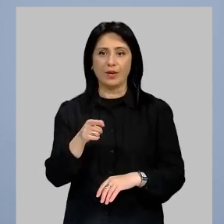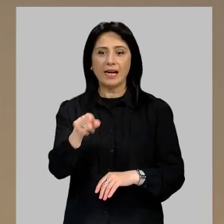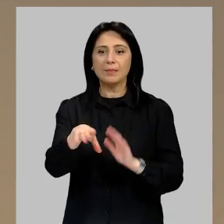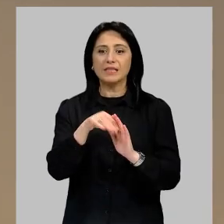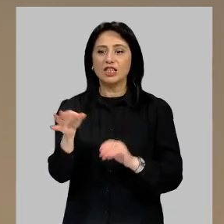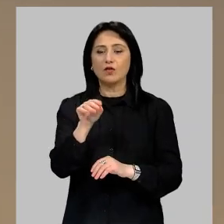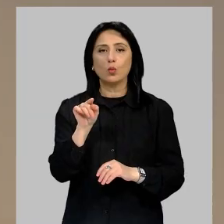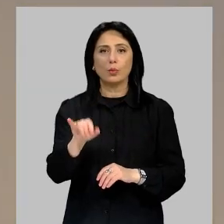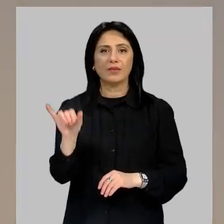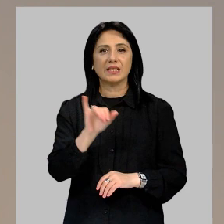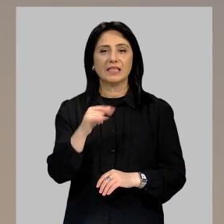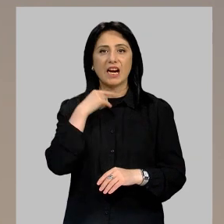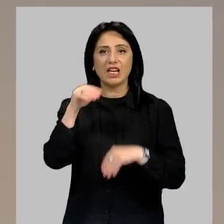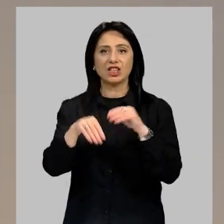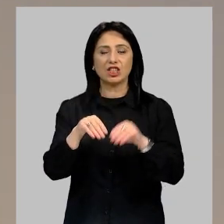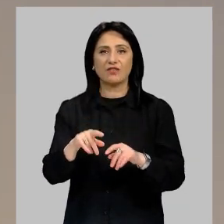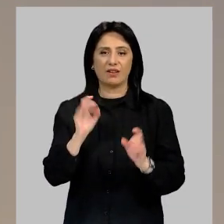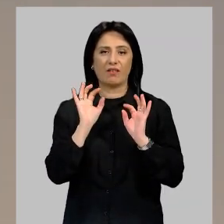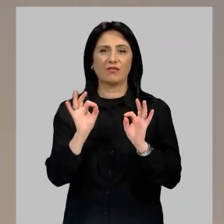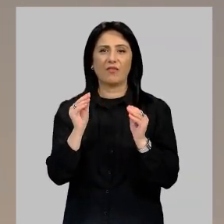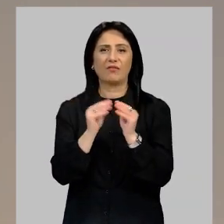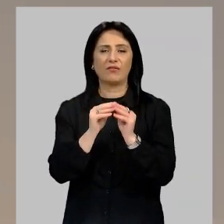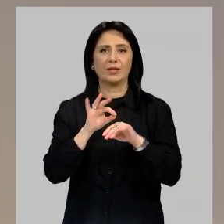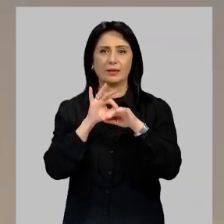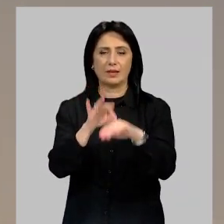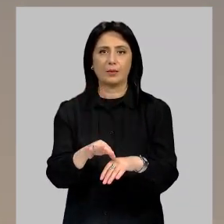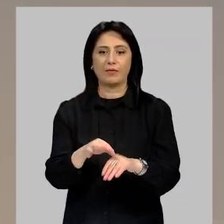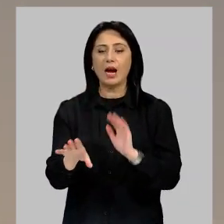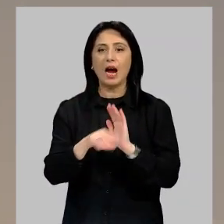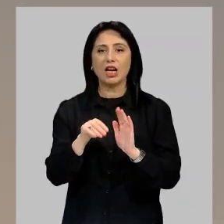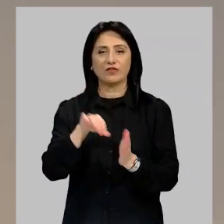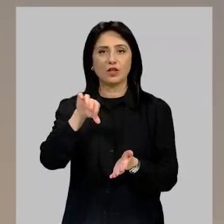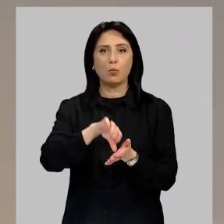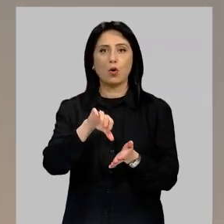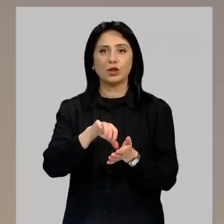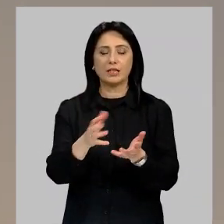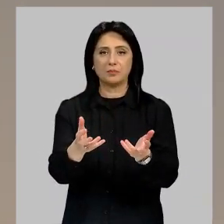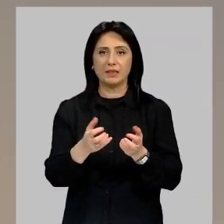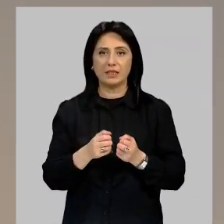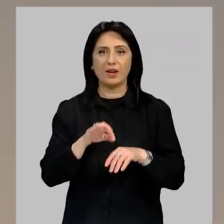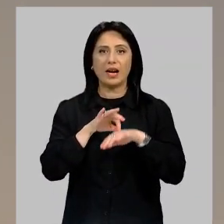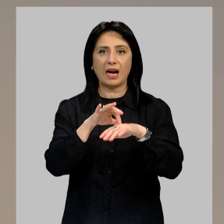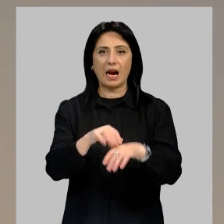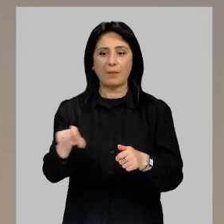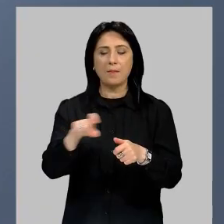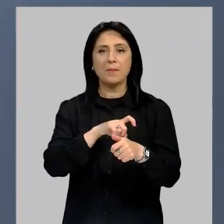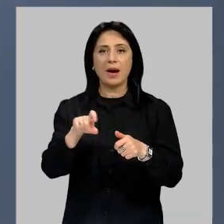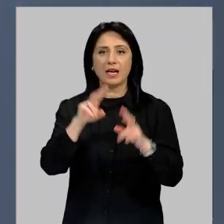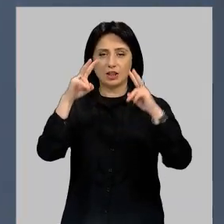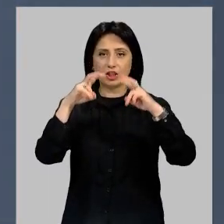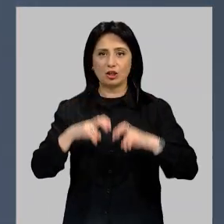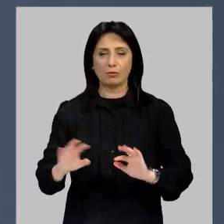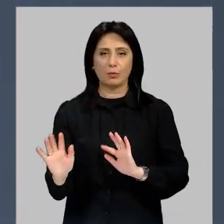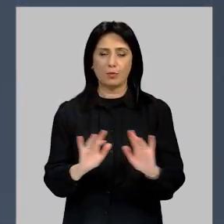სადაც კენჭისყრა ტრადიციული წესით ტარდება, არჩევნებში მონაწილეობის მისაღებად გაიარეთ მარკირების შემოწმების პროცედურა.